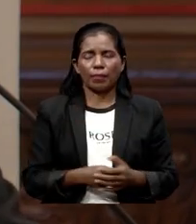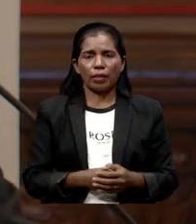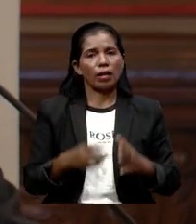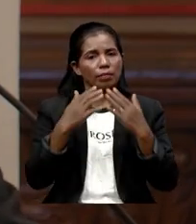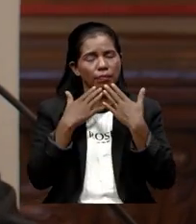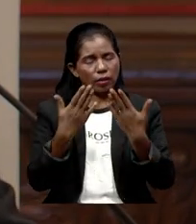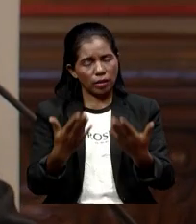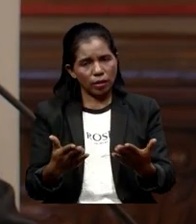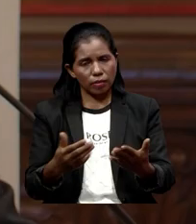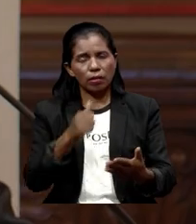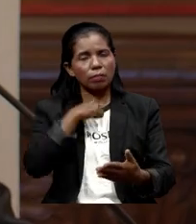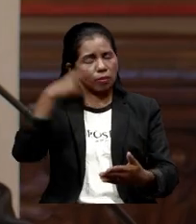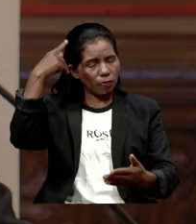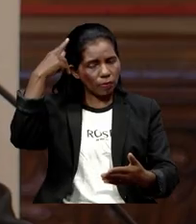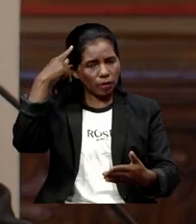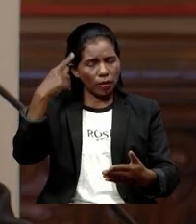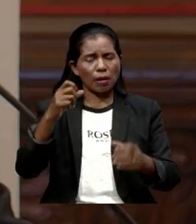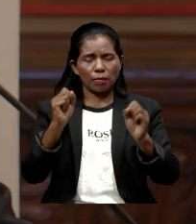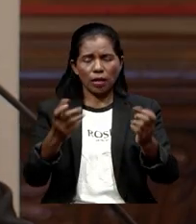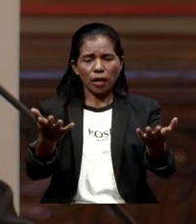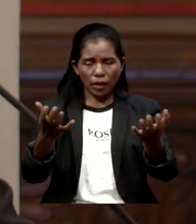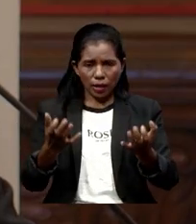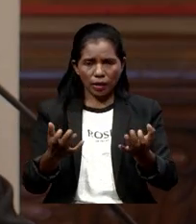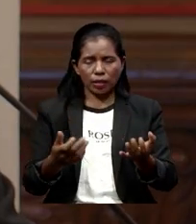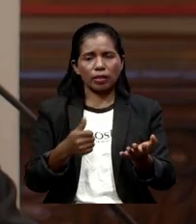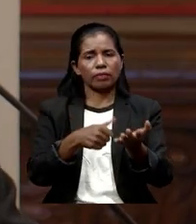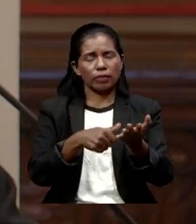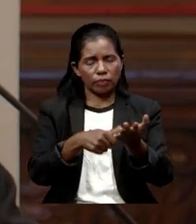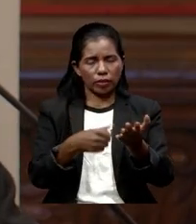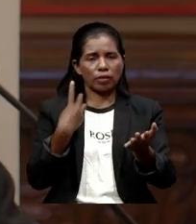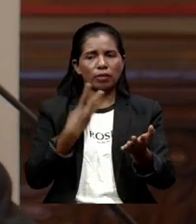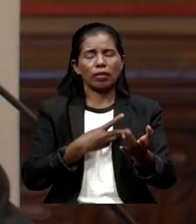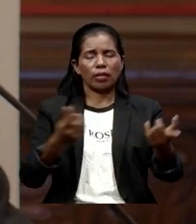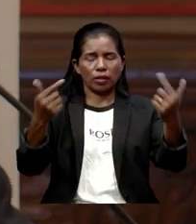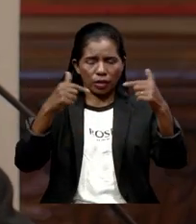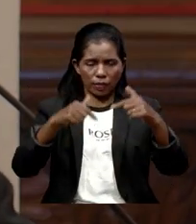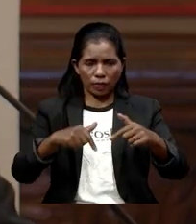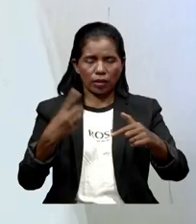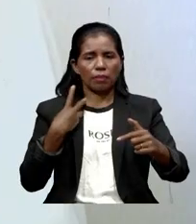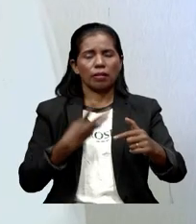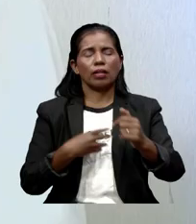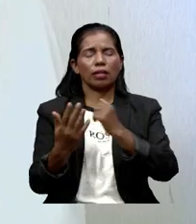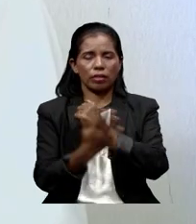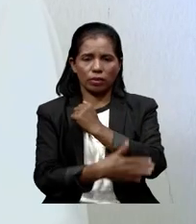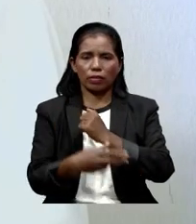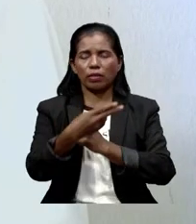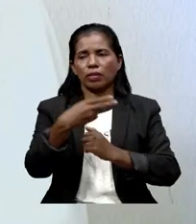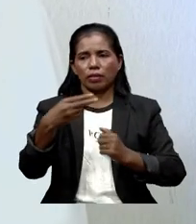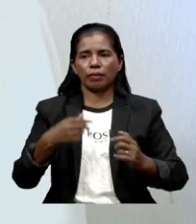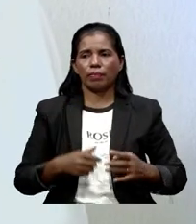kasih Bapak Suci telah bersedia memenuhi undangan kami untuk mengunjungi Indonesia.